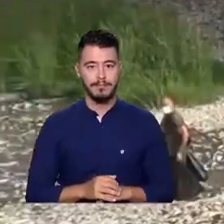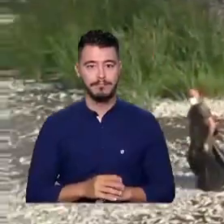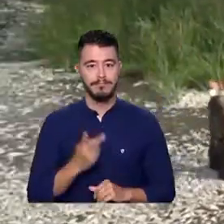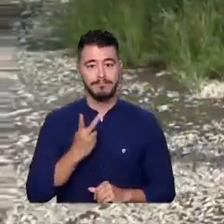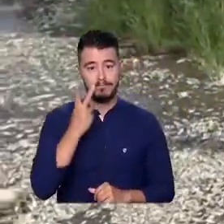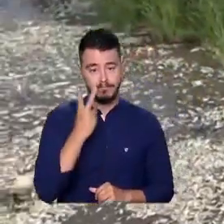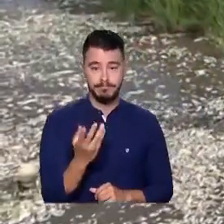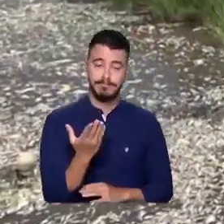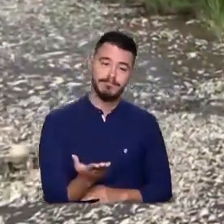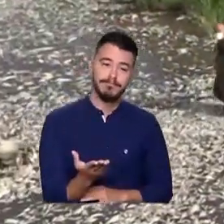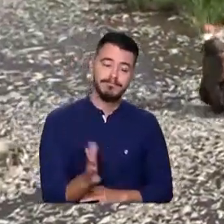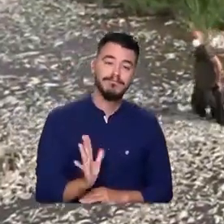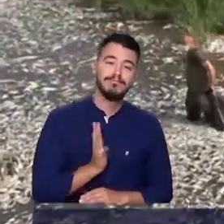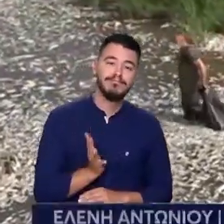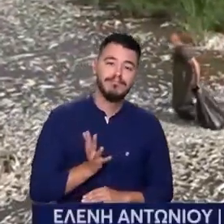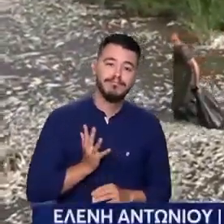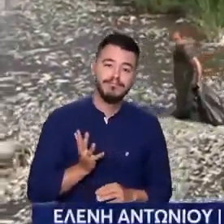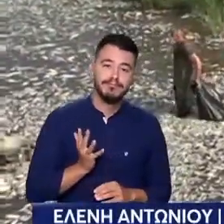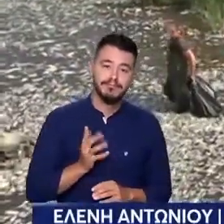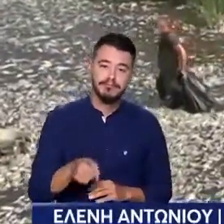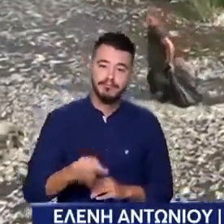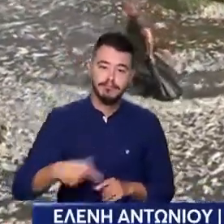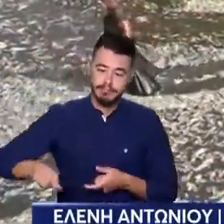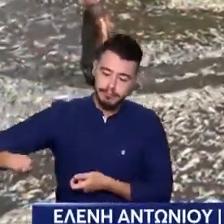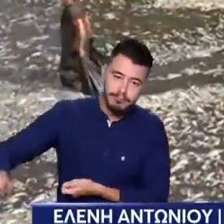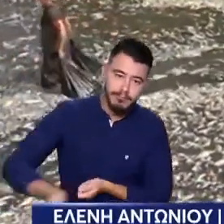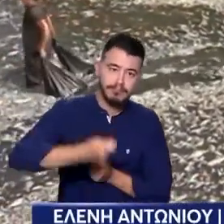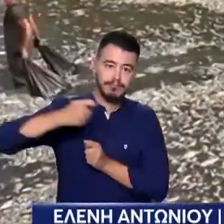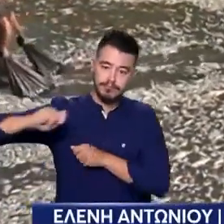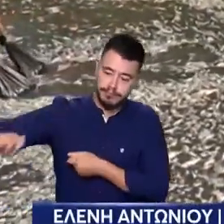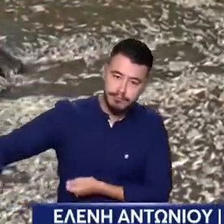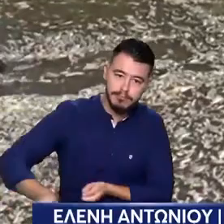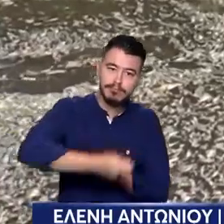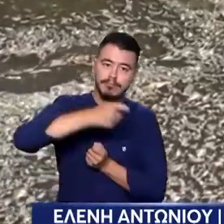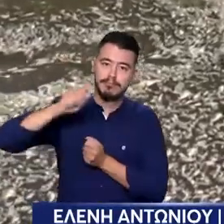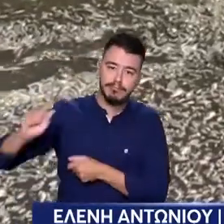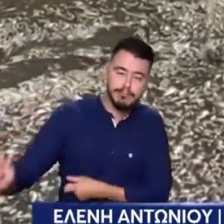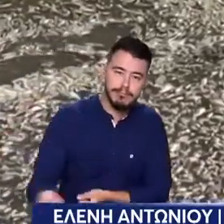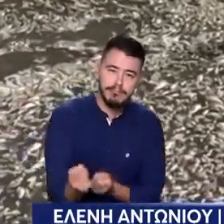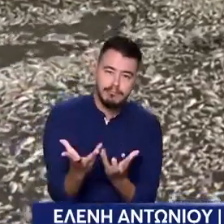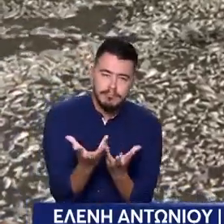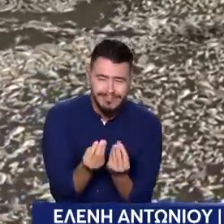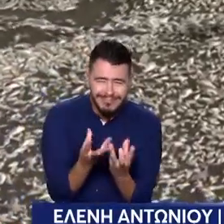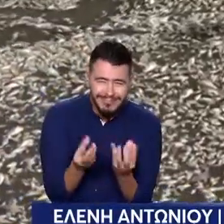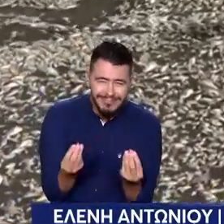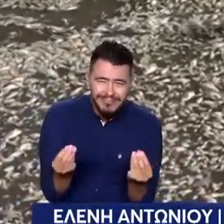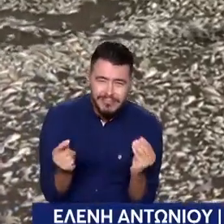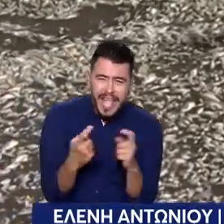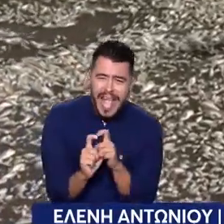δείξουμε τις εικόνες με ανθρώπους να μαζεύουν με τις απόχες τα εκατομμύρια ψάρια που έχουν εγκλωβιστεί μέσα στον